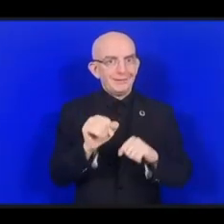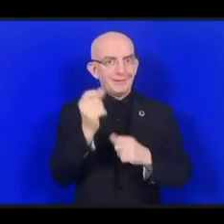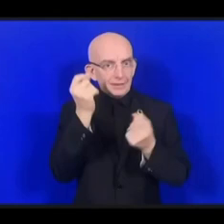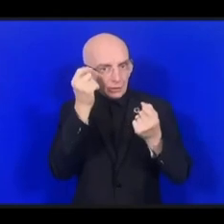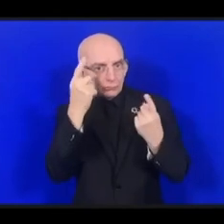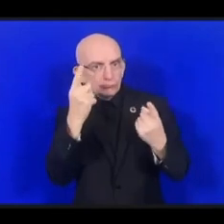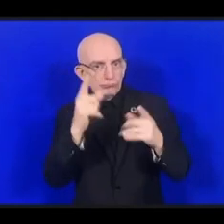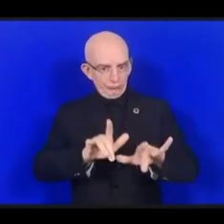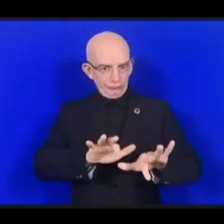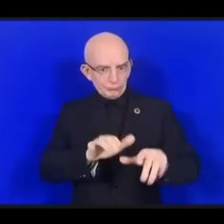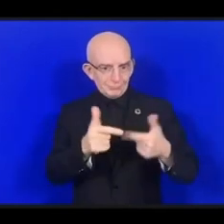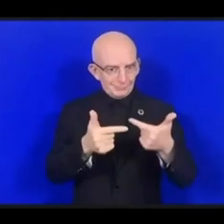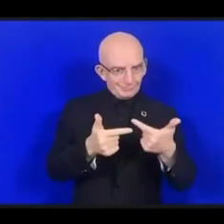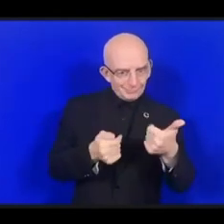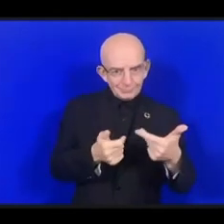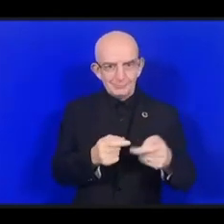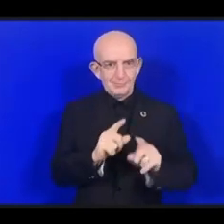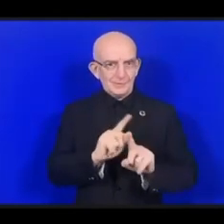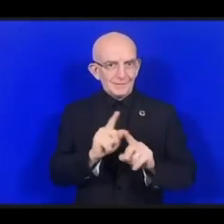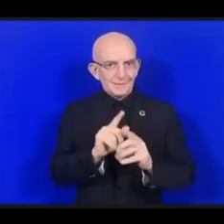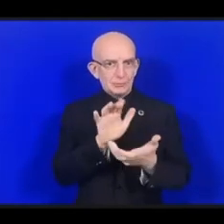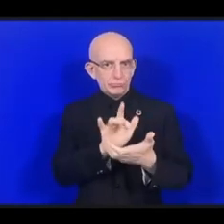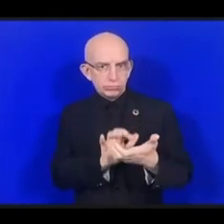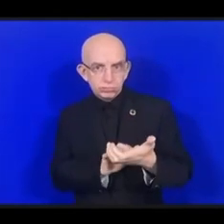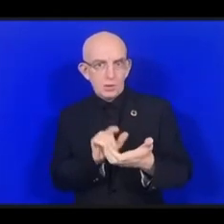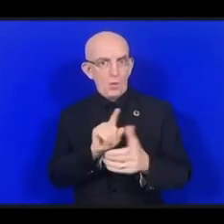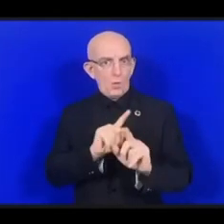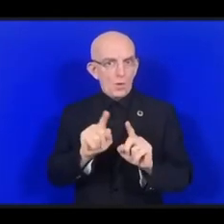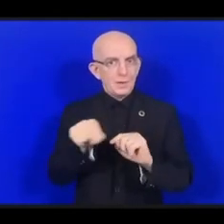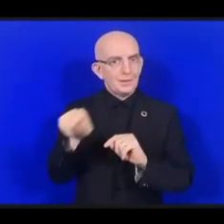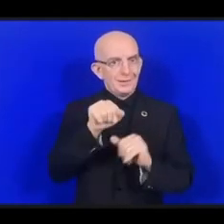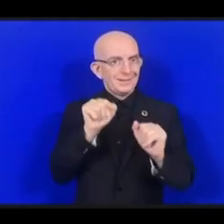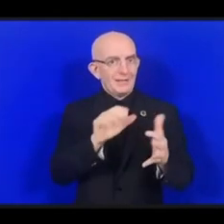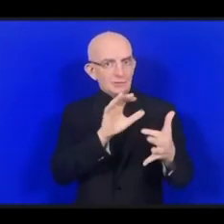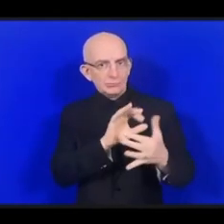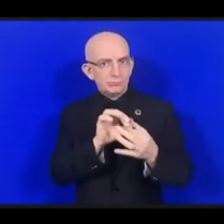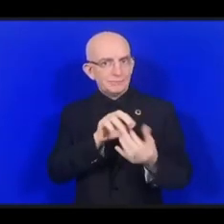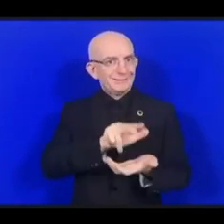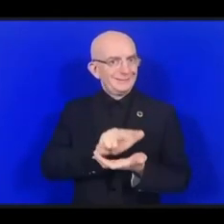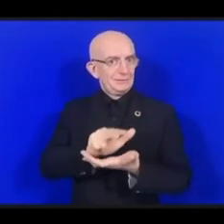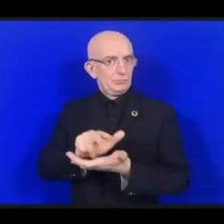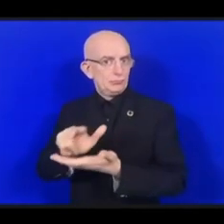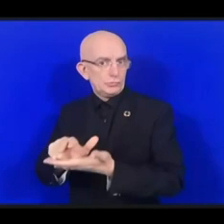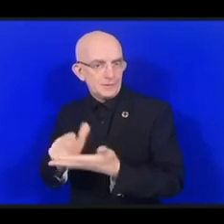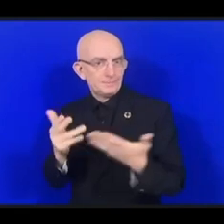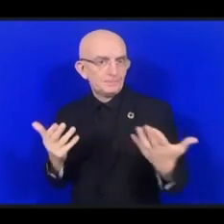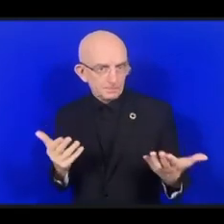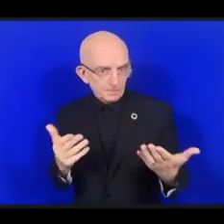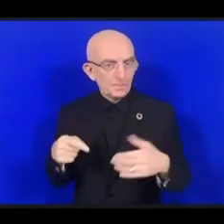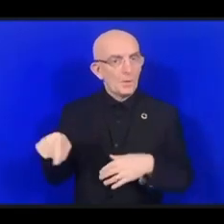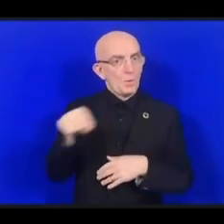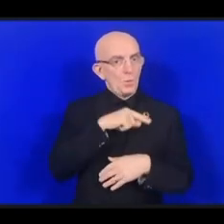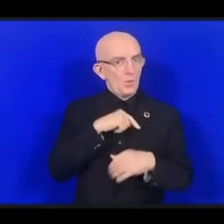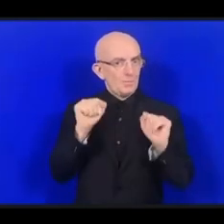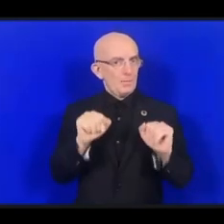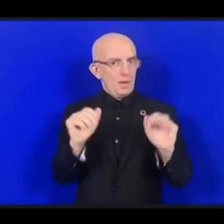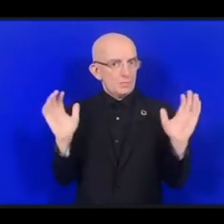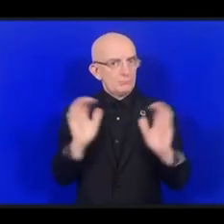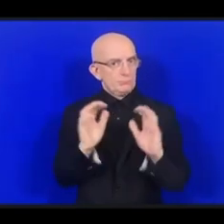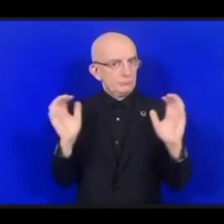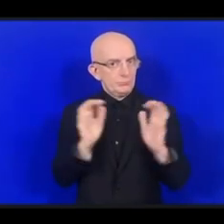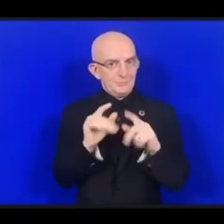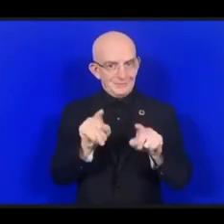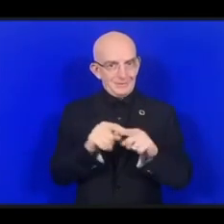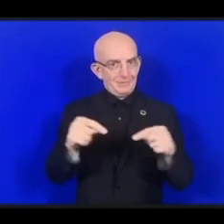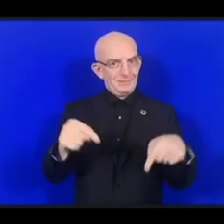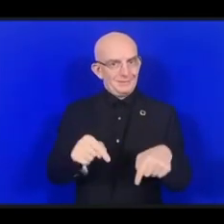动，将跨领域的利益相关方聚集在一起。因此，我特别感